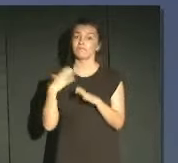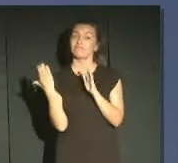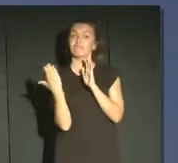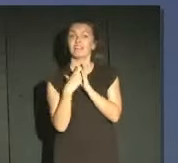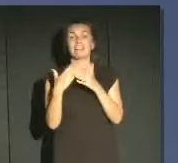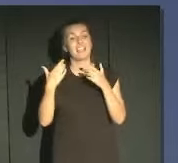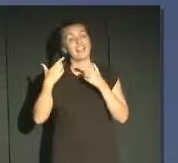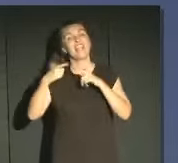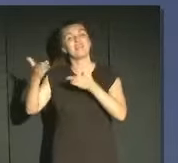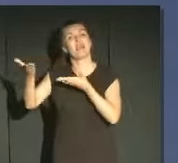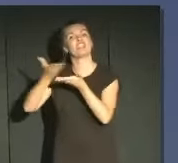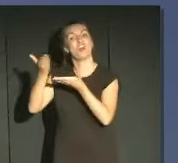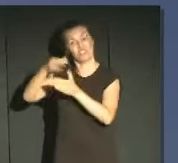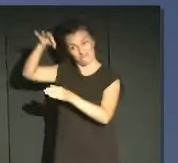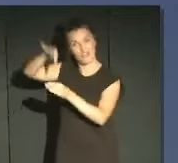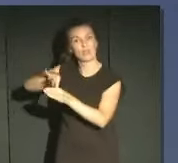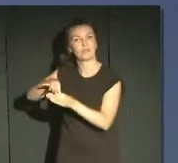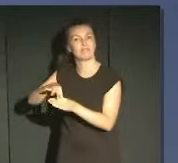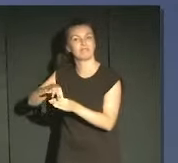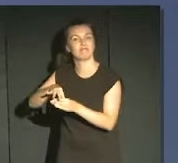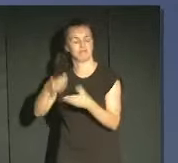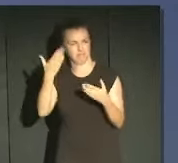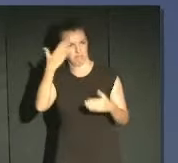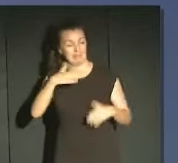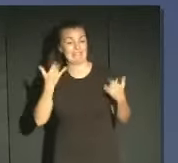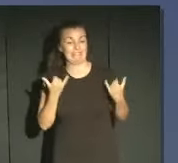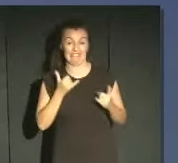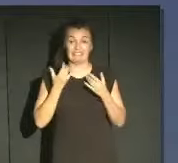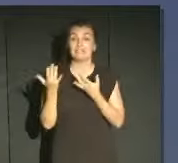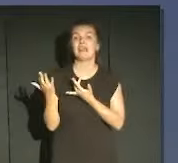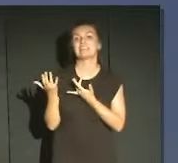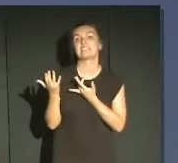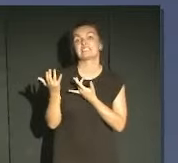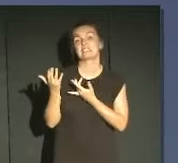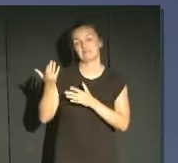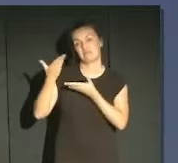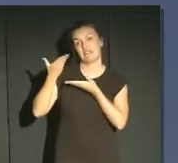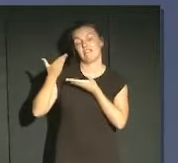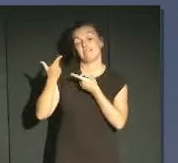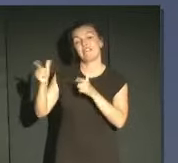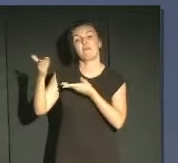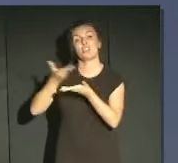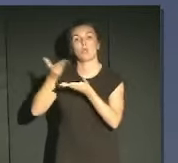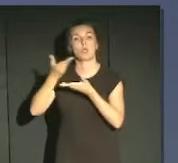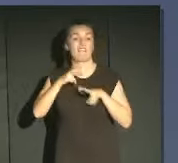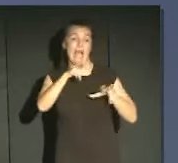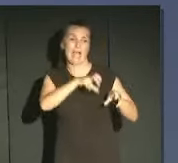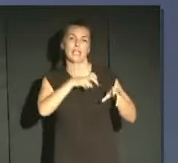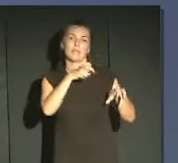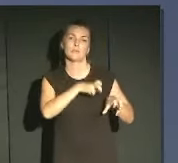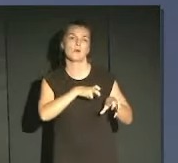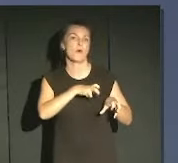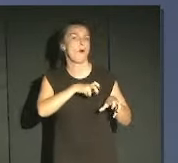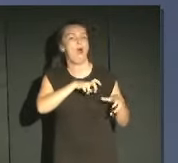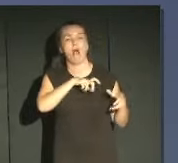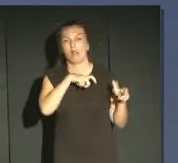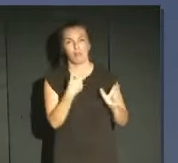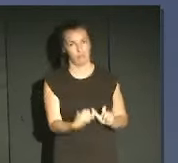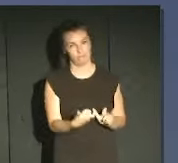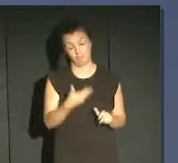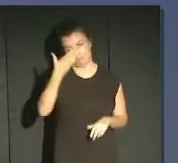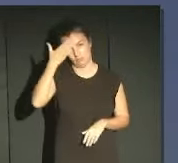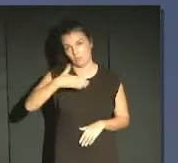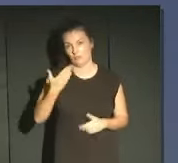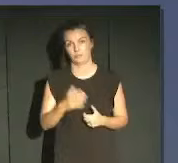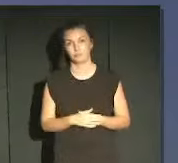libre échange et notamment Martinique on sait très bien que certains traités de libre échange sont terribles pour notre agriculture puis vous